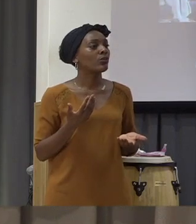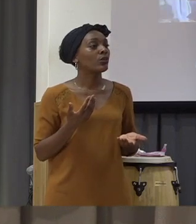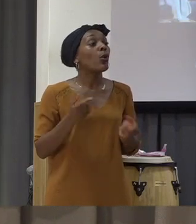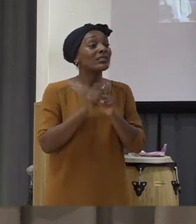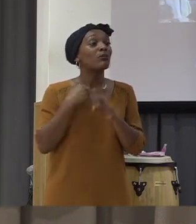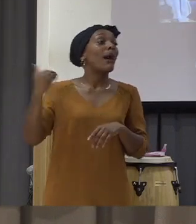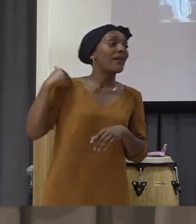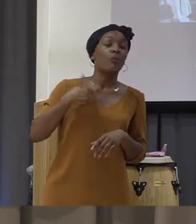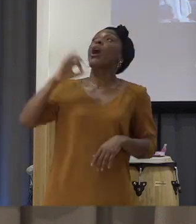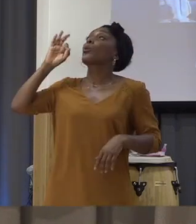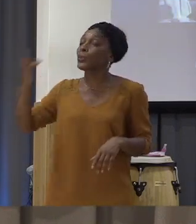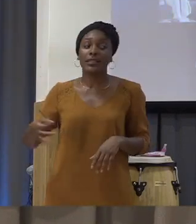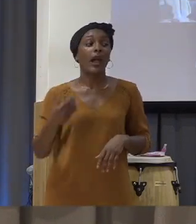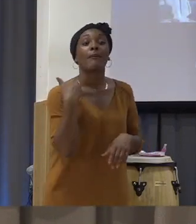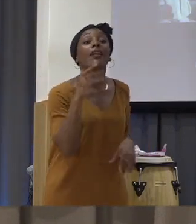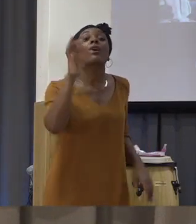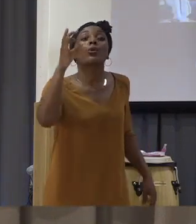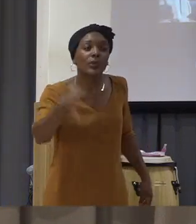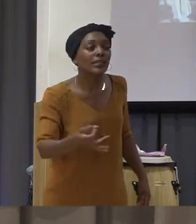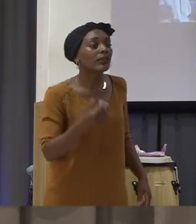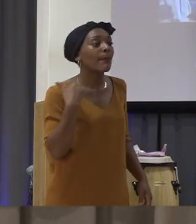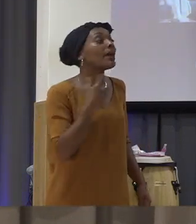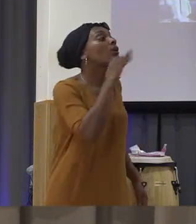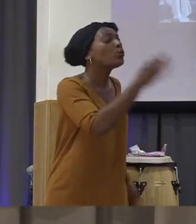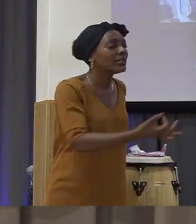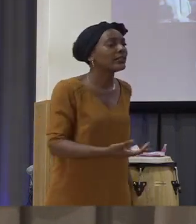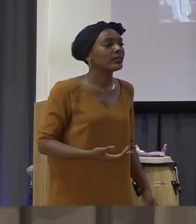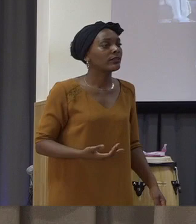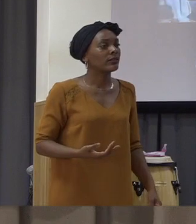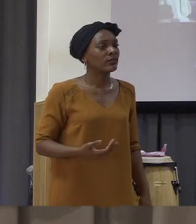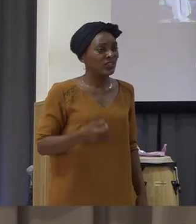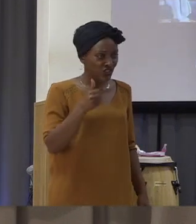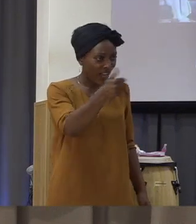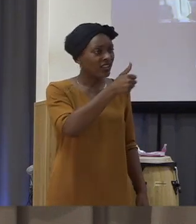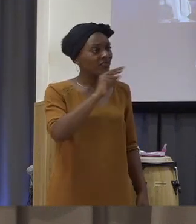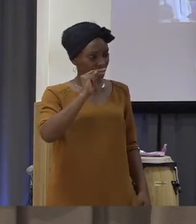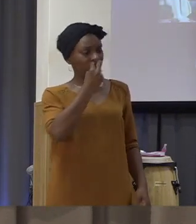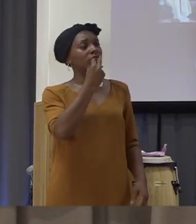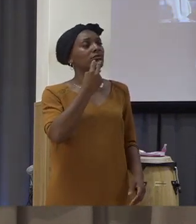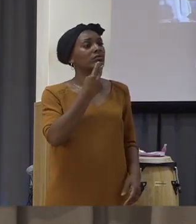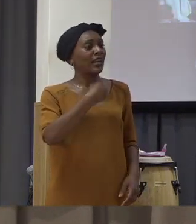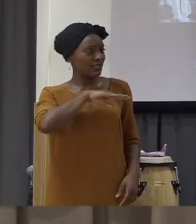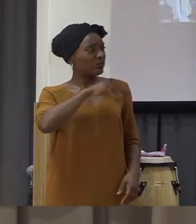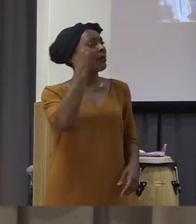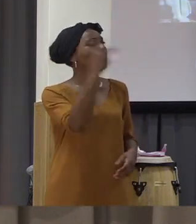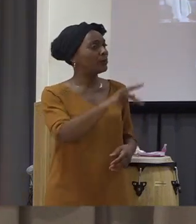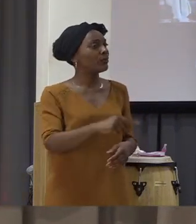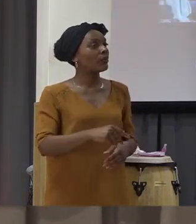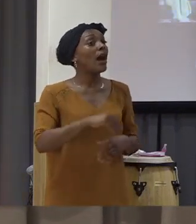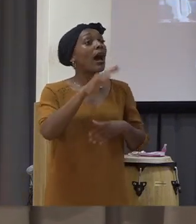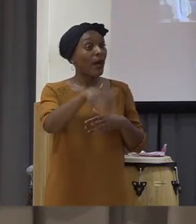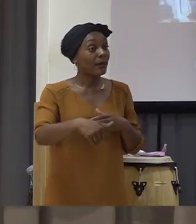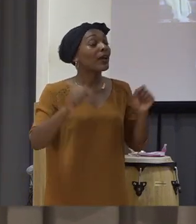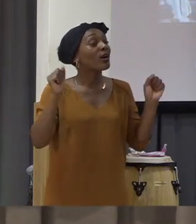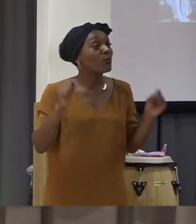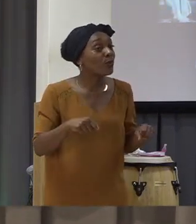répondu oui quand on m'a sollicité. À chacun de nous de prendre notre part, et alors nous vivrons pleinement